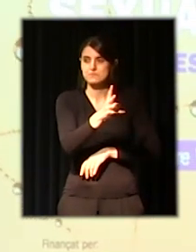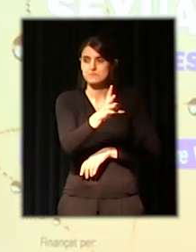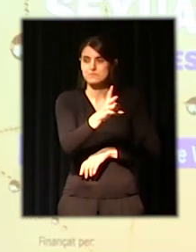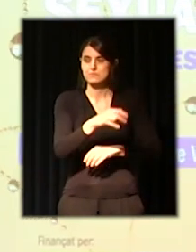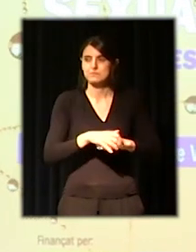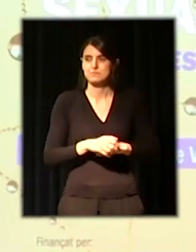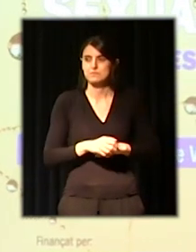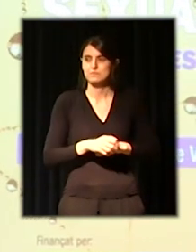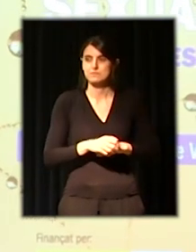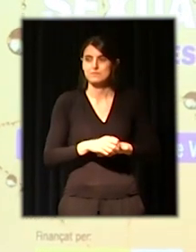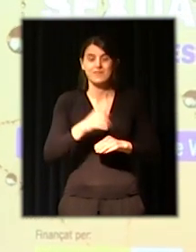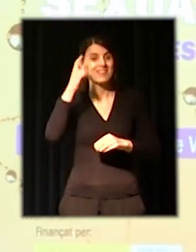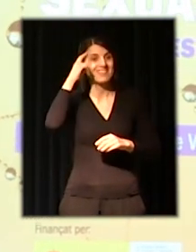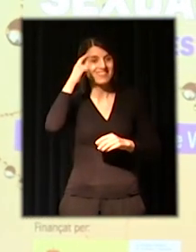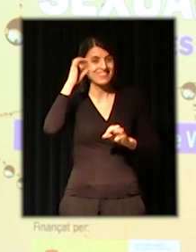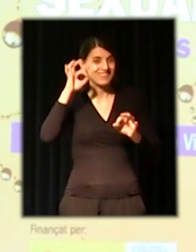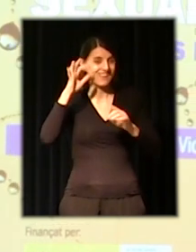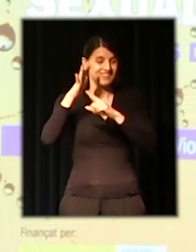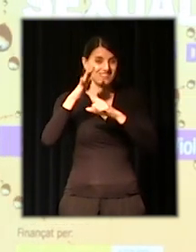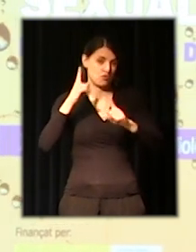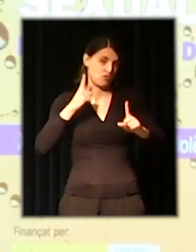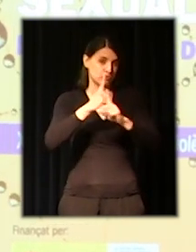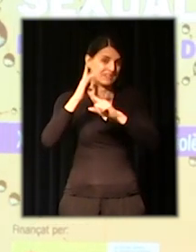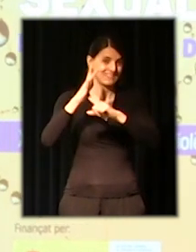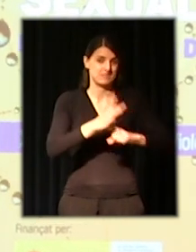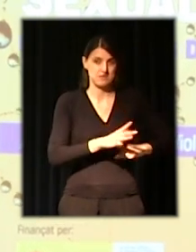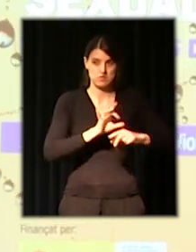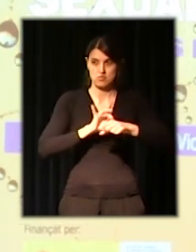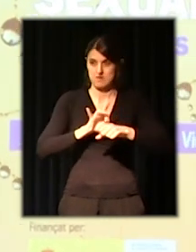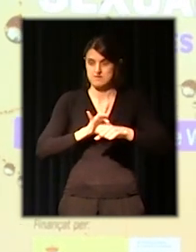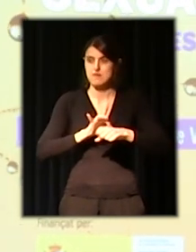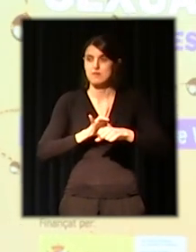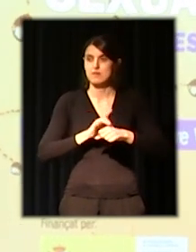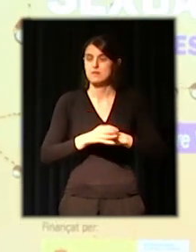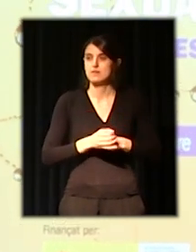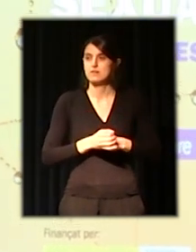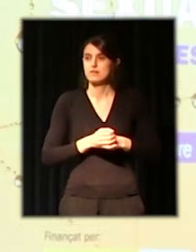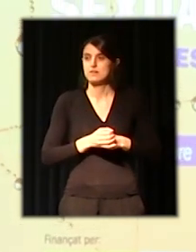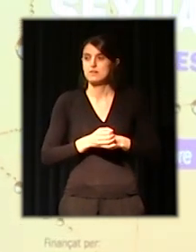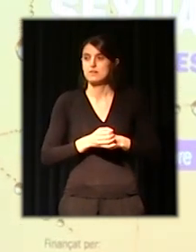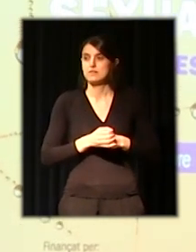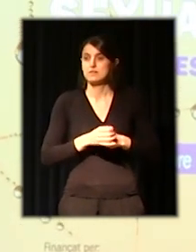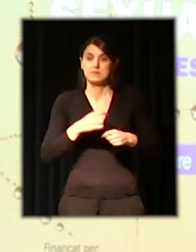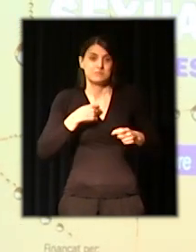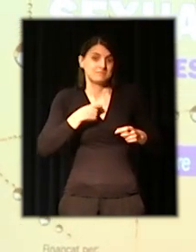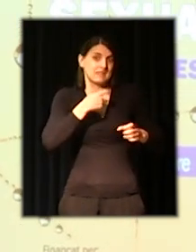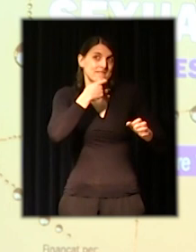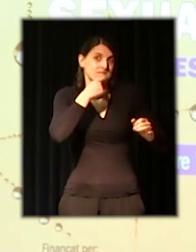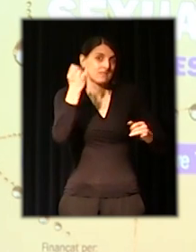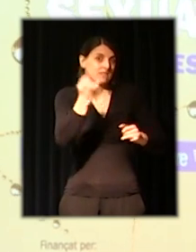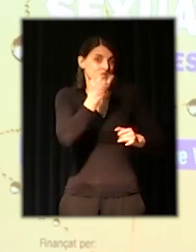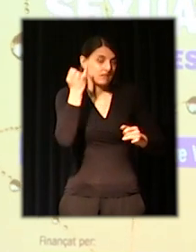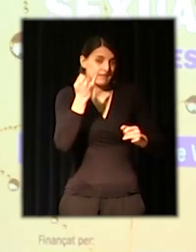el dia de la discriminació contra la discriminació racial, la veritat és que ens agradaria que no existís, perquè no hi